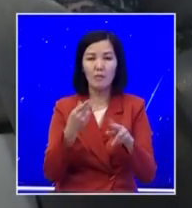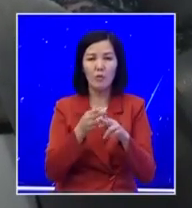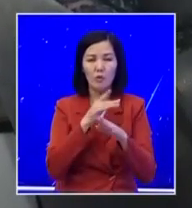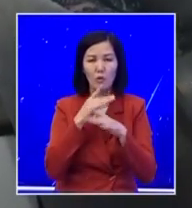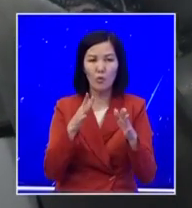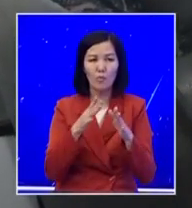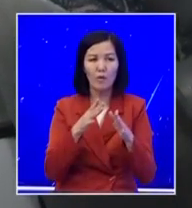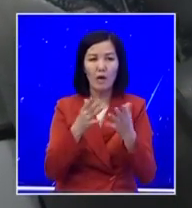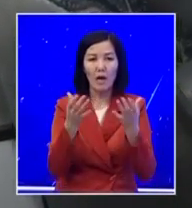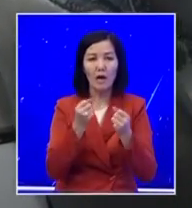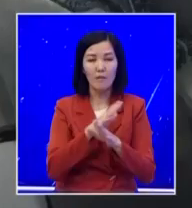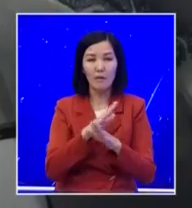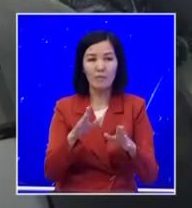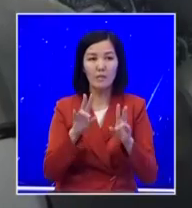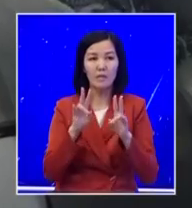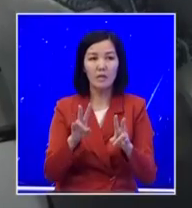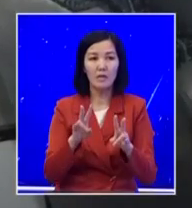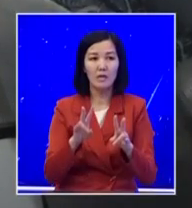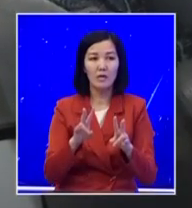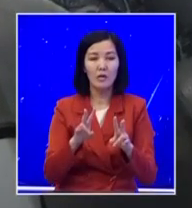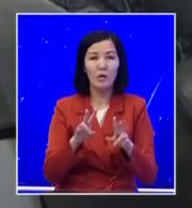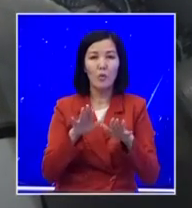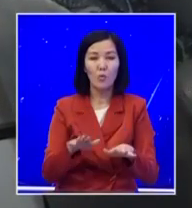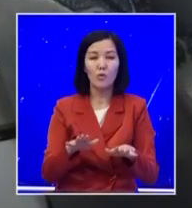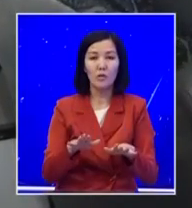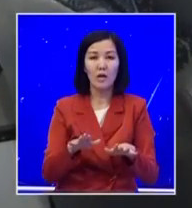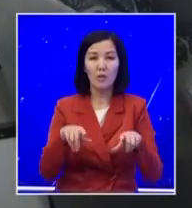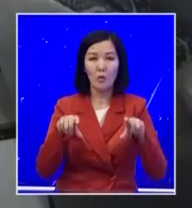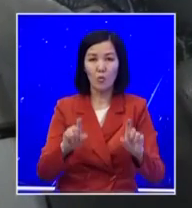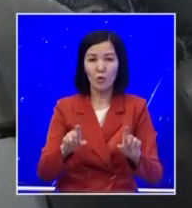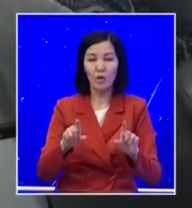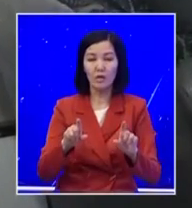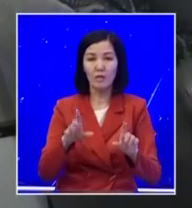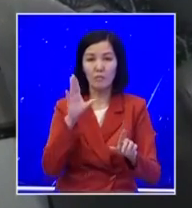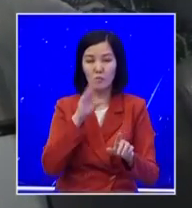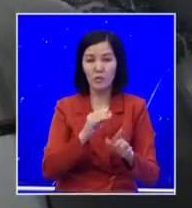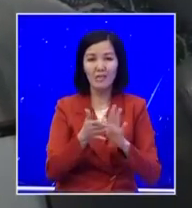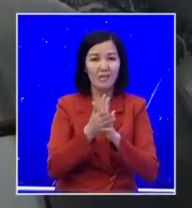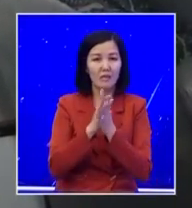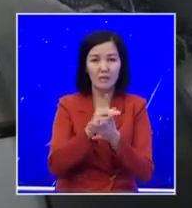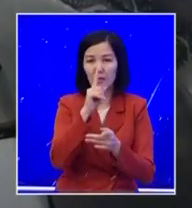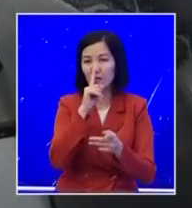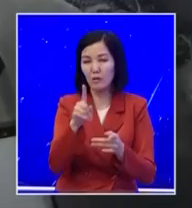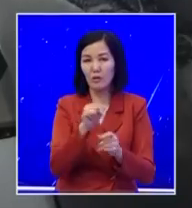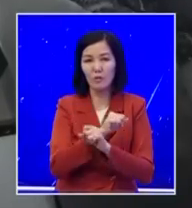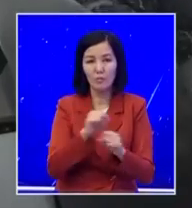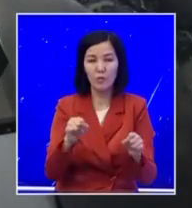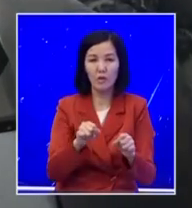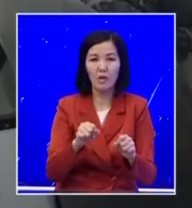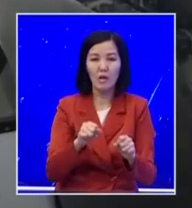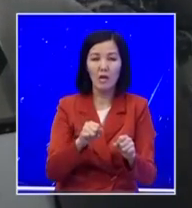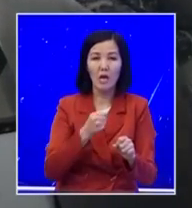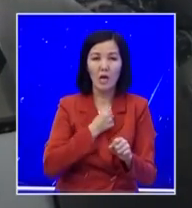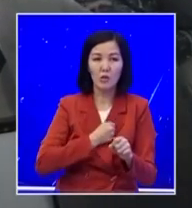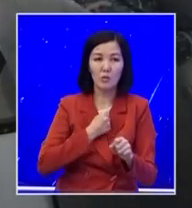көп алмаймыз, тек қана мына орындықпен аламыз. Себебі әлі елдер возмущаться еткенде